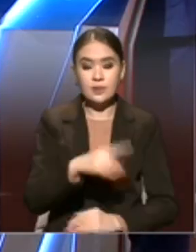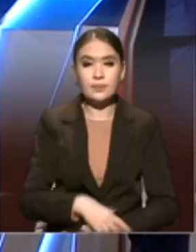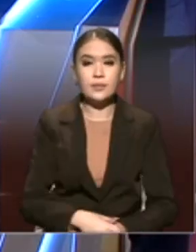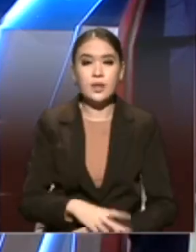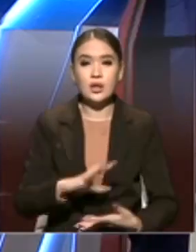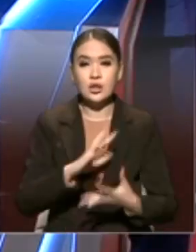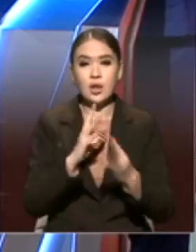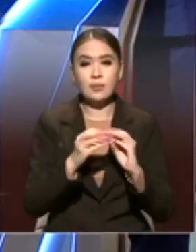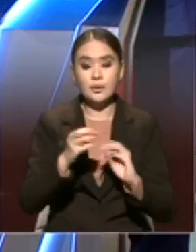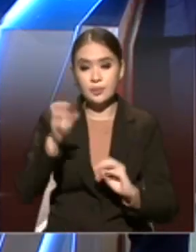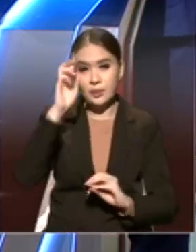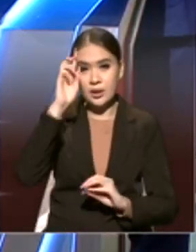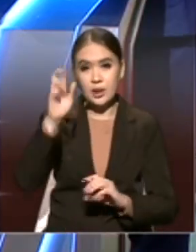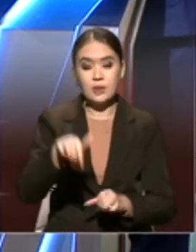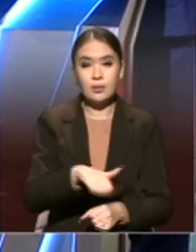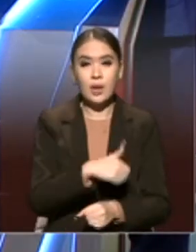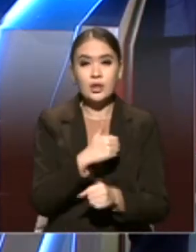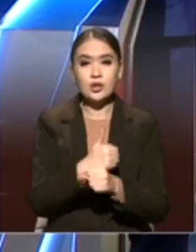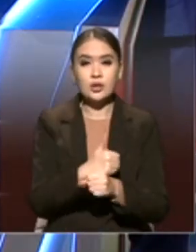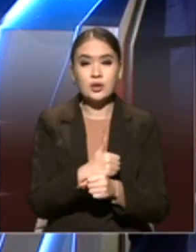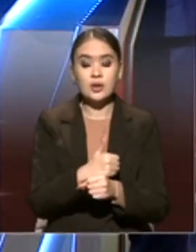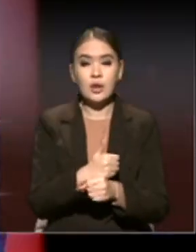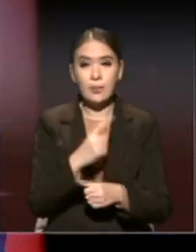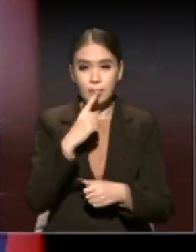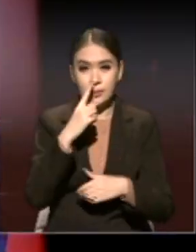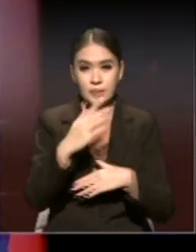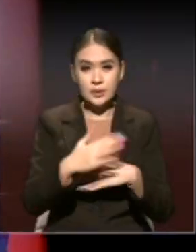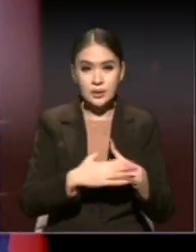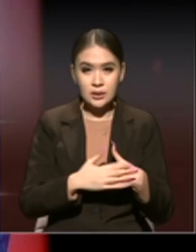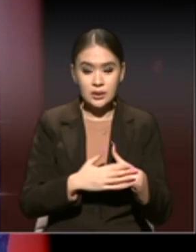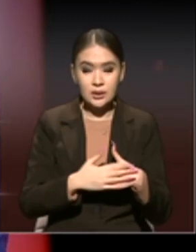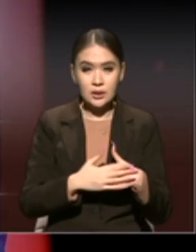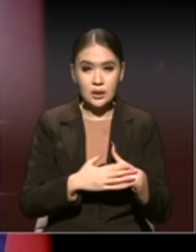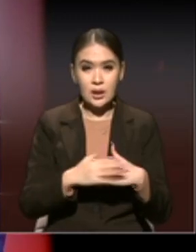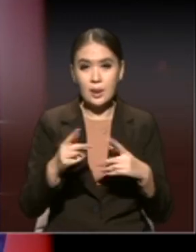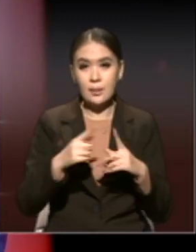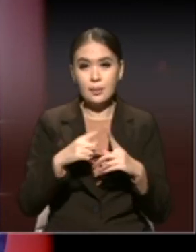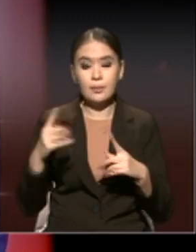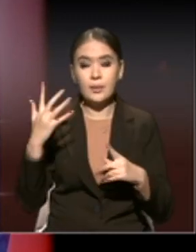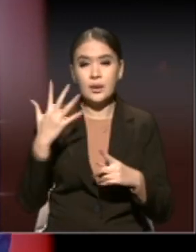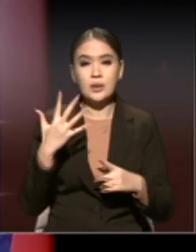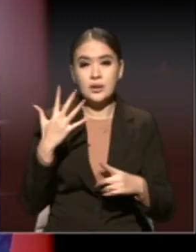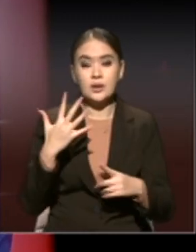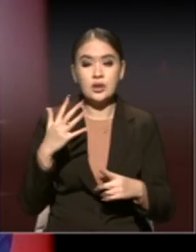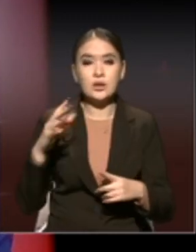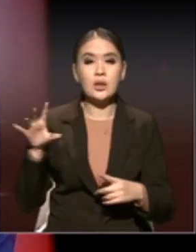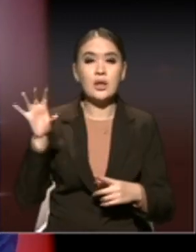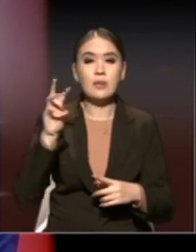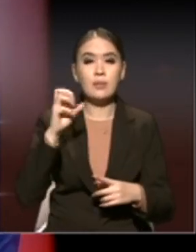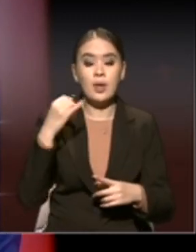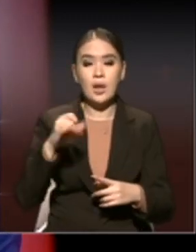Жалпы мемлекет басшысының былтыр да биыл 5 мамырда да айтқан сөзінде